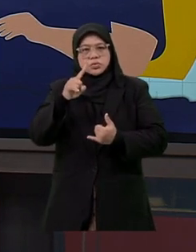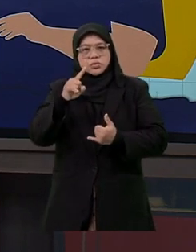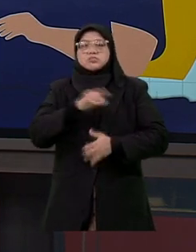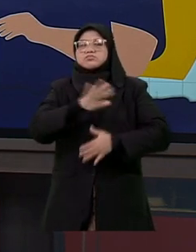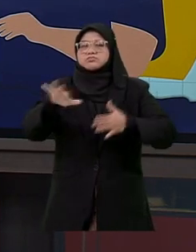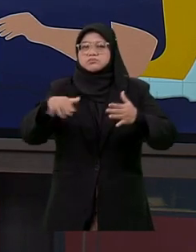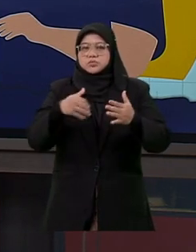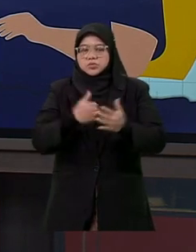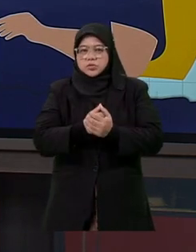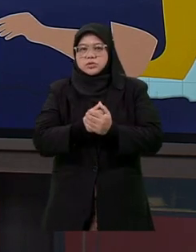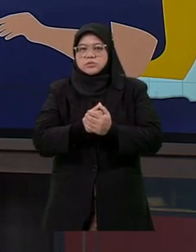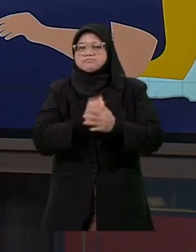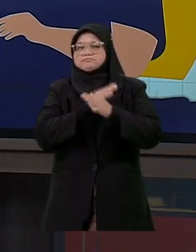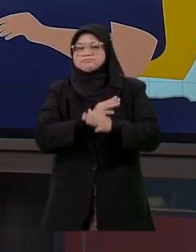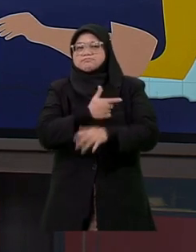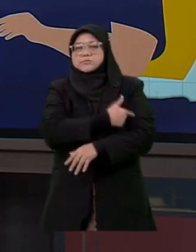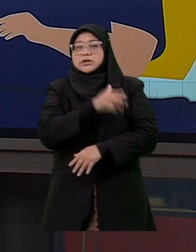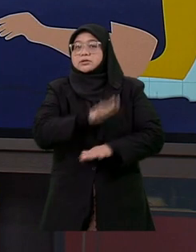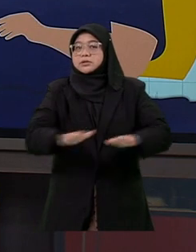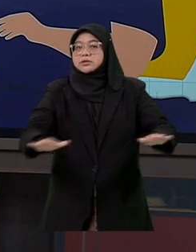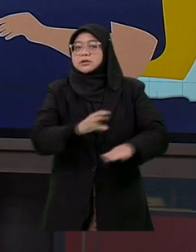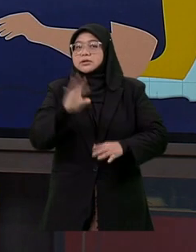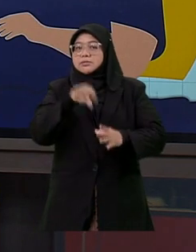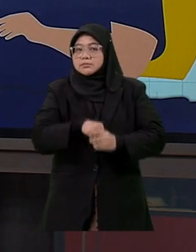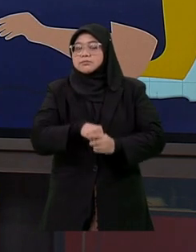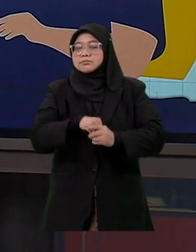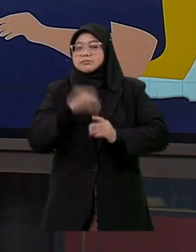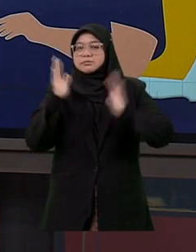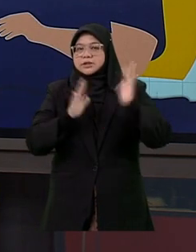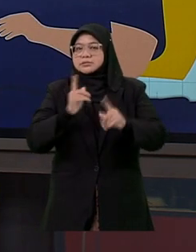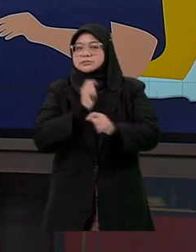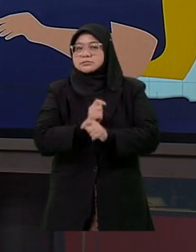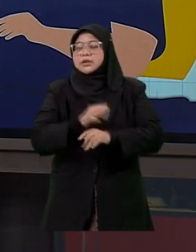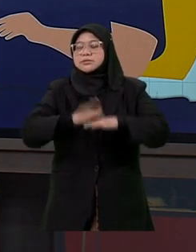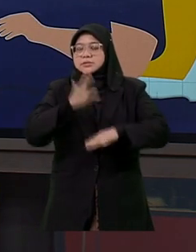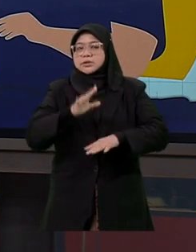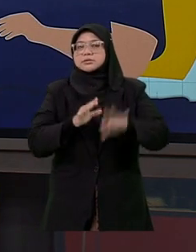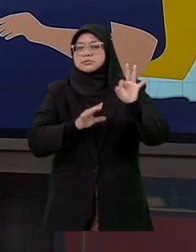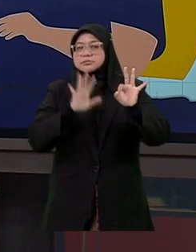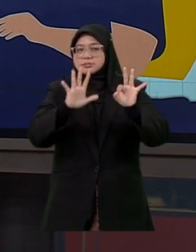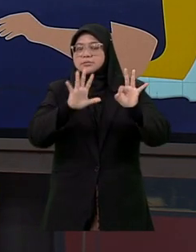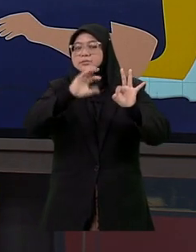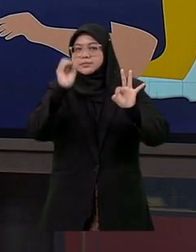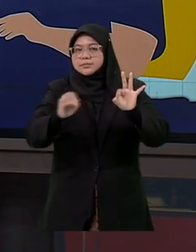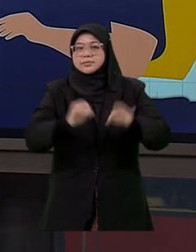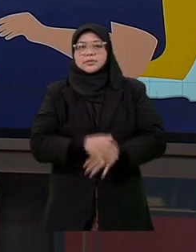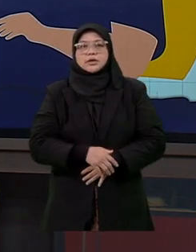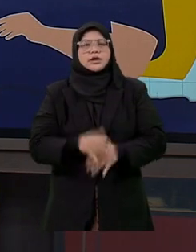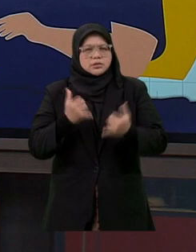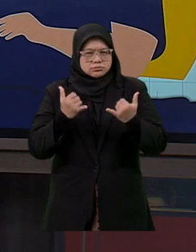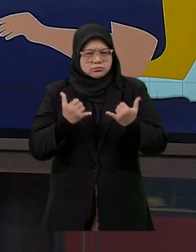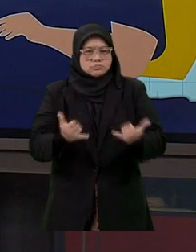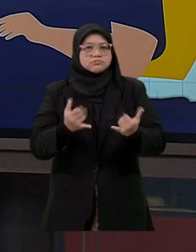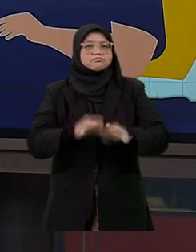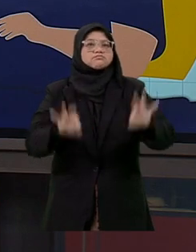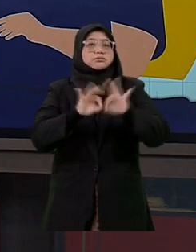liputan imunisasi petasis di kalangan kanak-kanak di negara ini kekal melebihi 95%. Itu lebih penting.